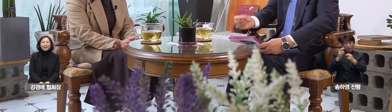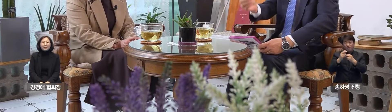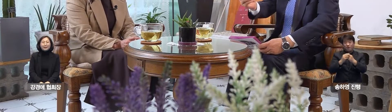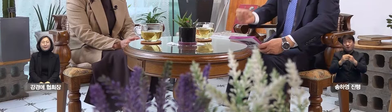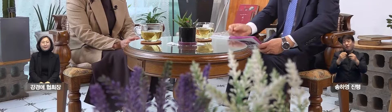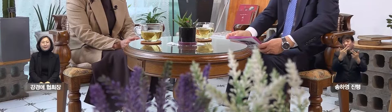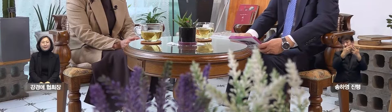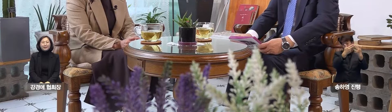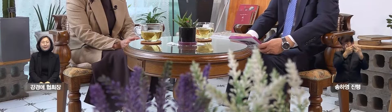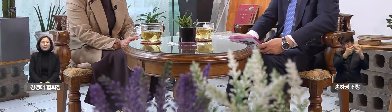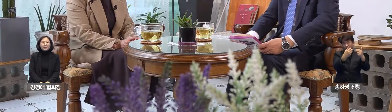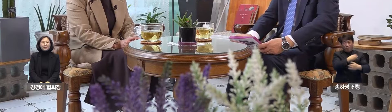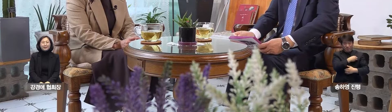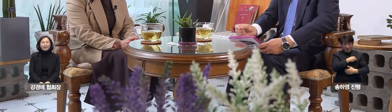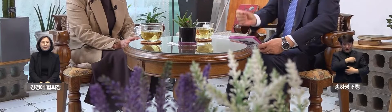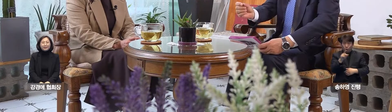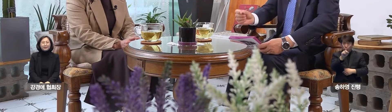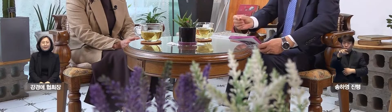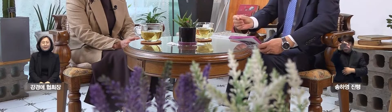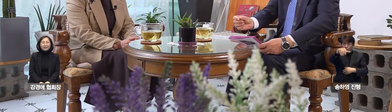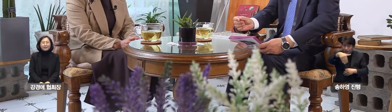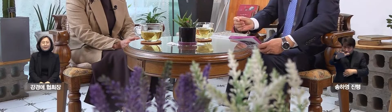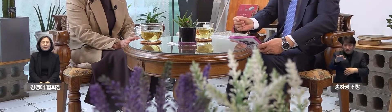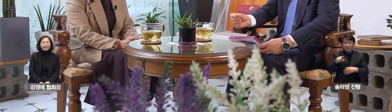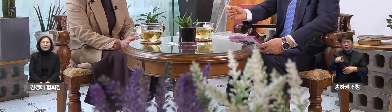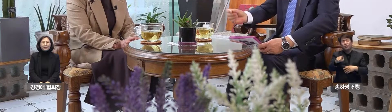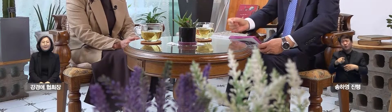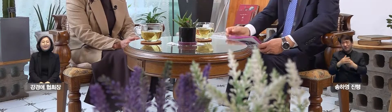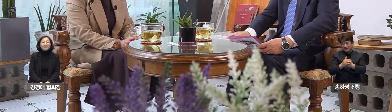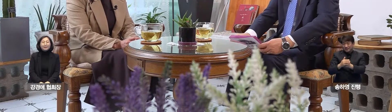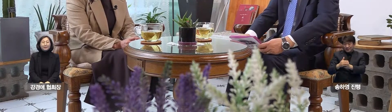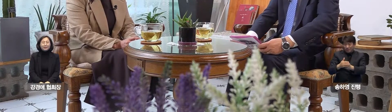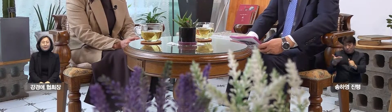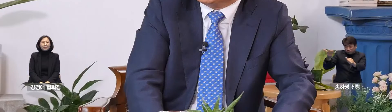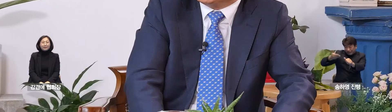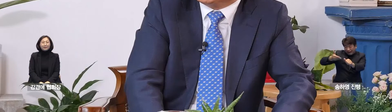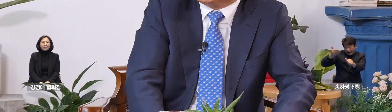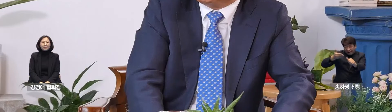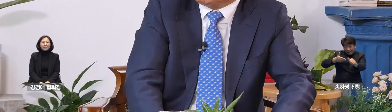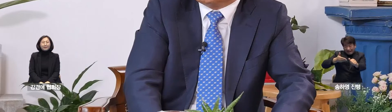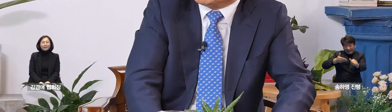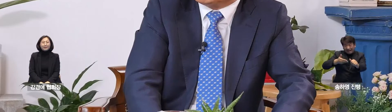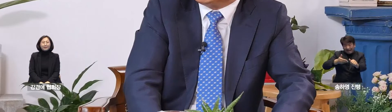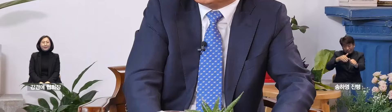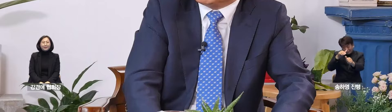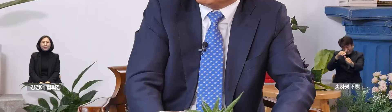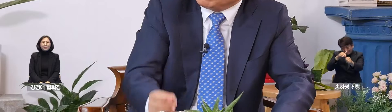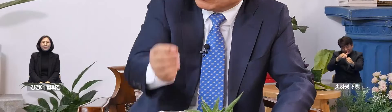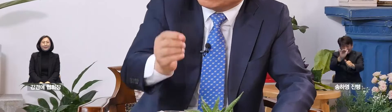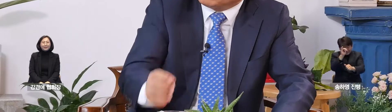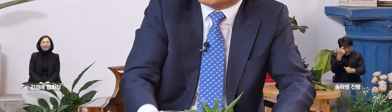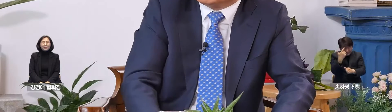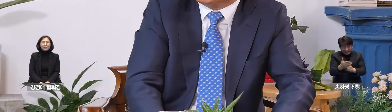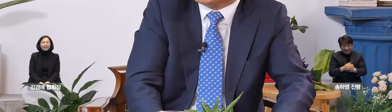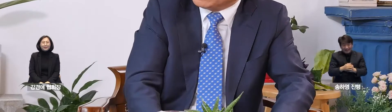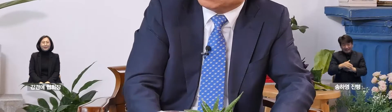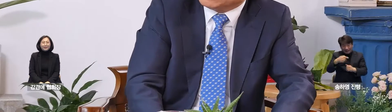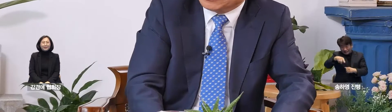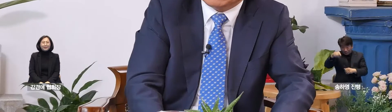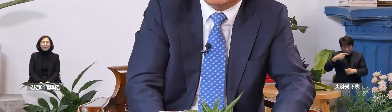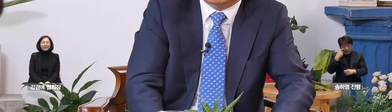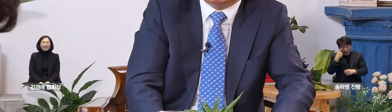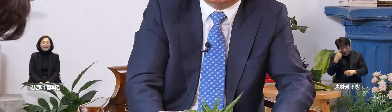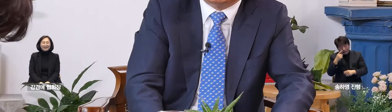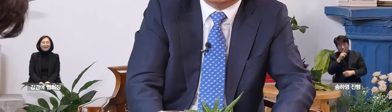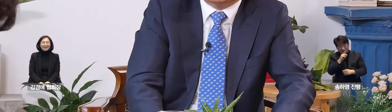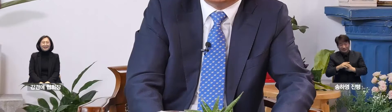회장님한테 어느 기관에 가서 이런 얘기 좀 해라 막 쪼고 막 그러시지 않아요? 뭐 갔다 와라 이러면 가셔야